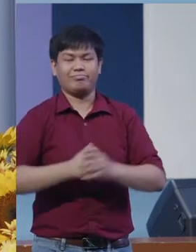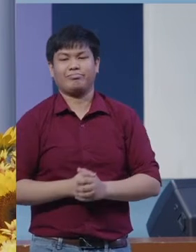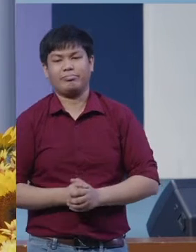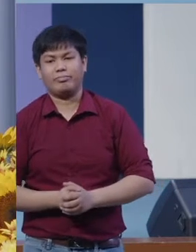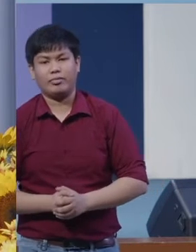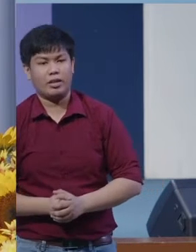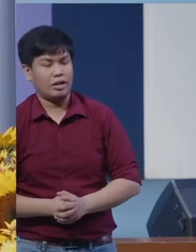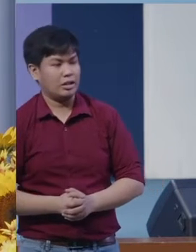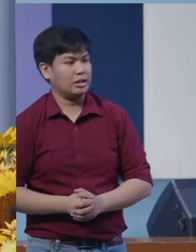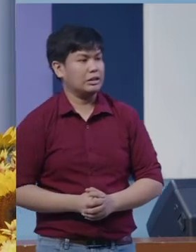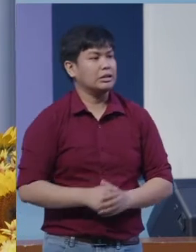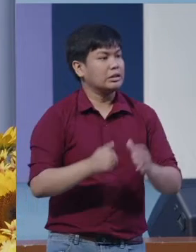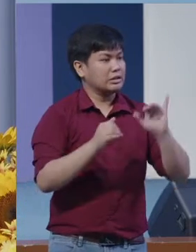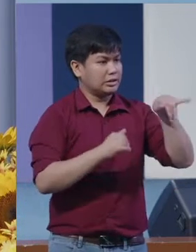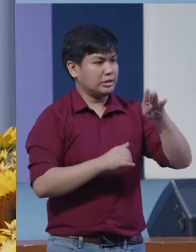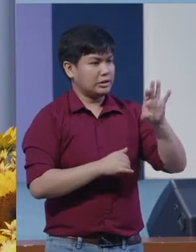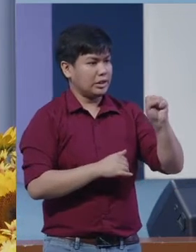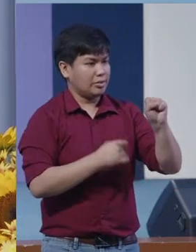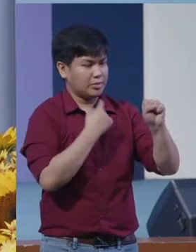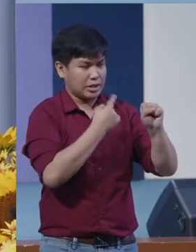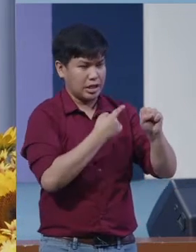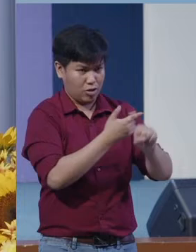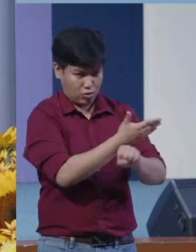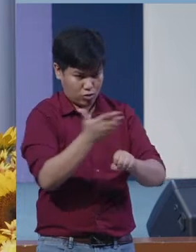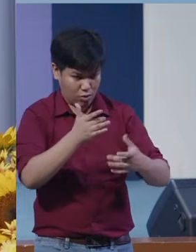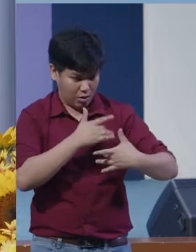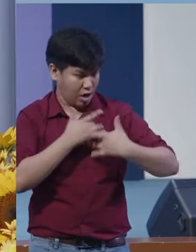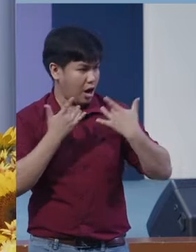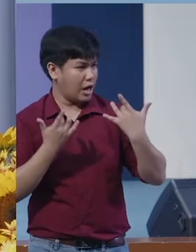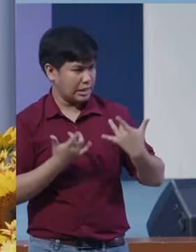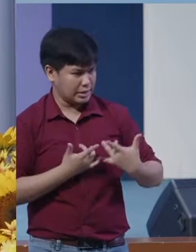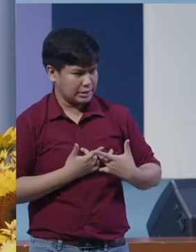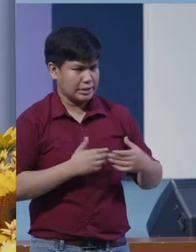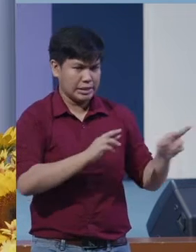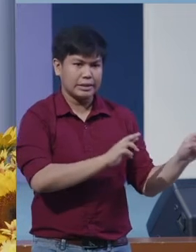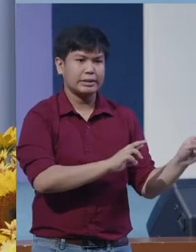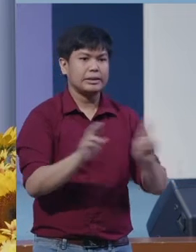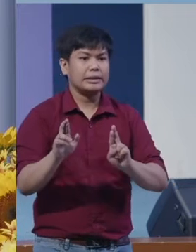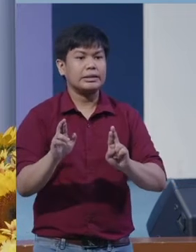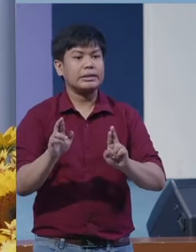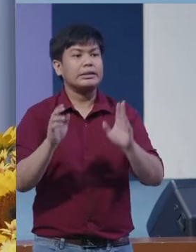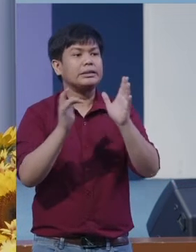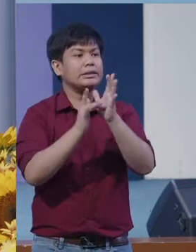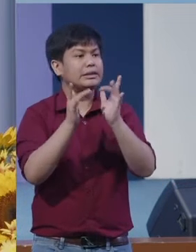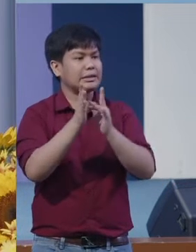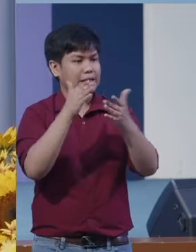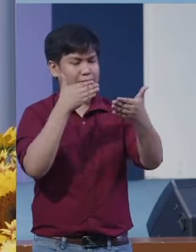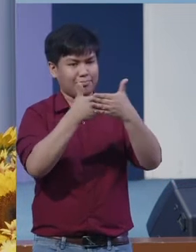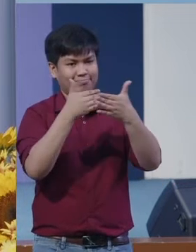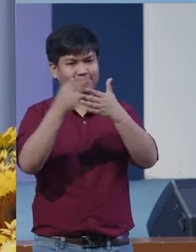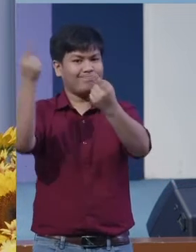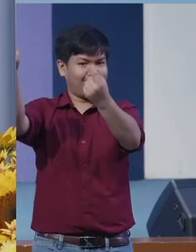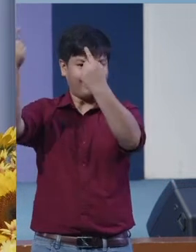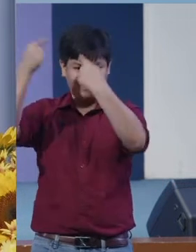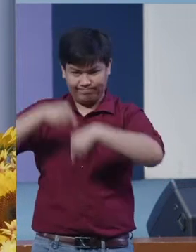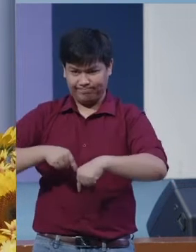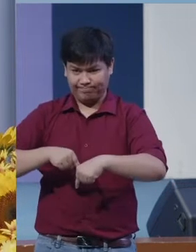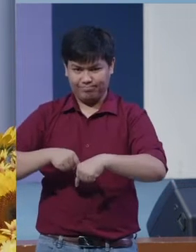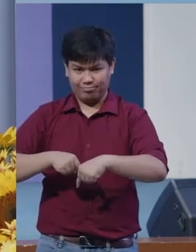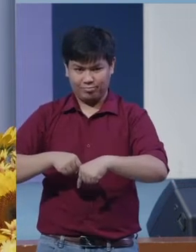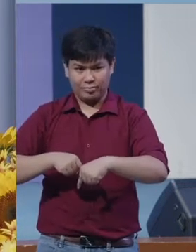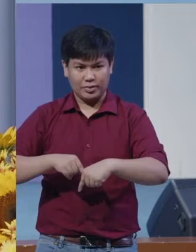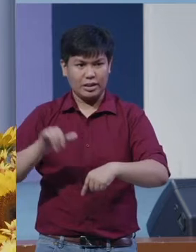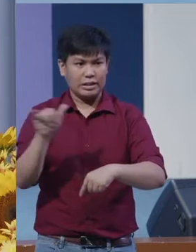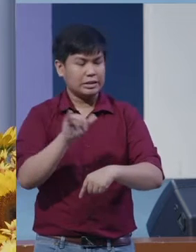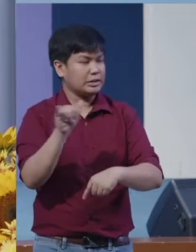You also be patient. Establish your hearts, for the coming of the Lord is at hand. Yung pong salita dun sa coming ay yung